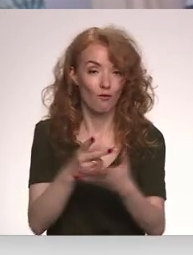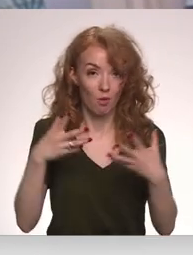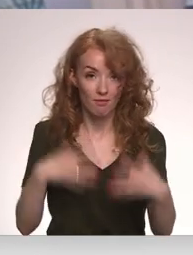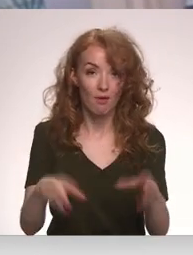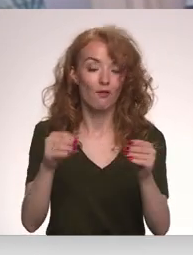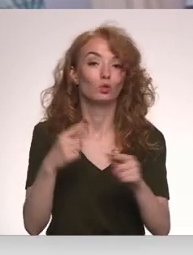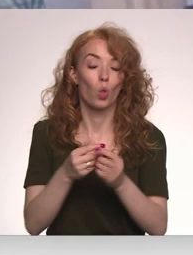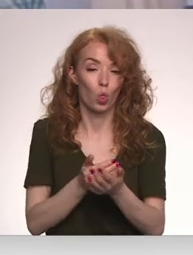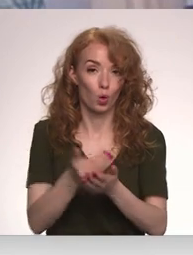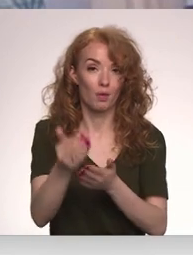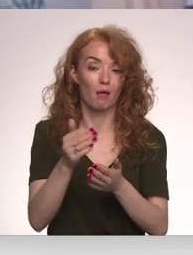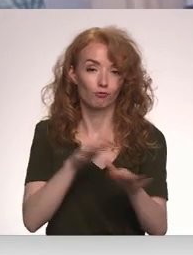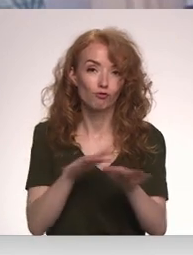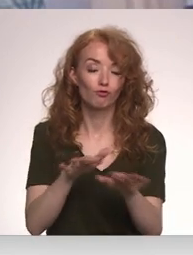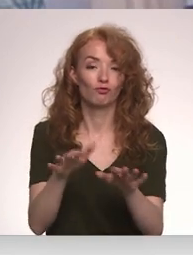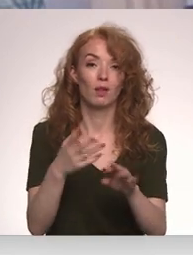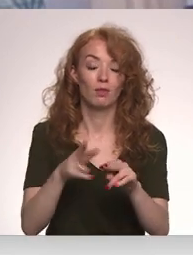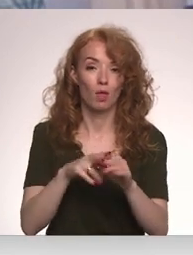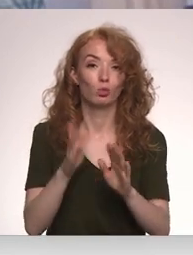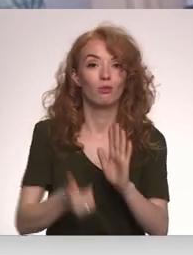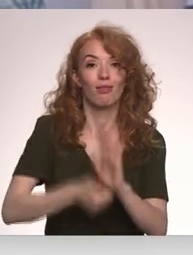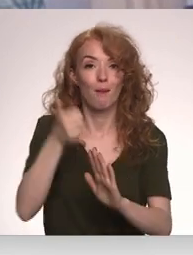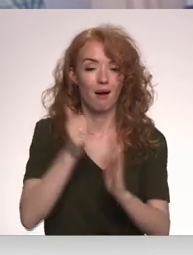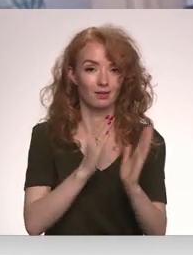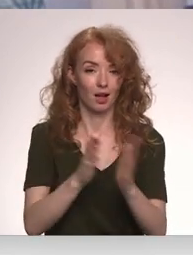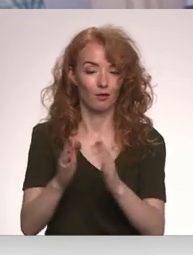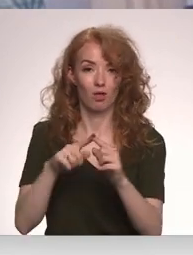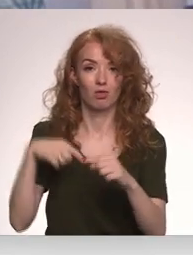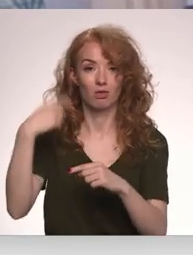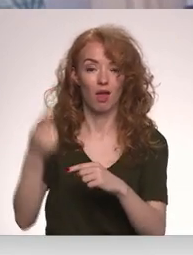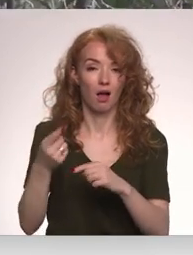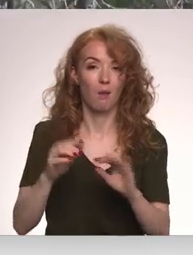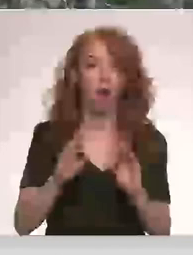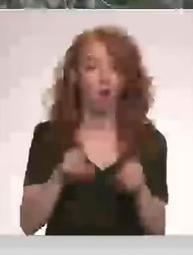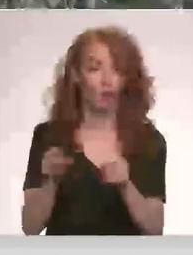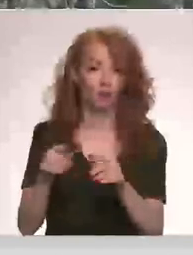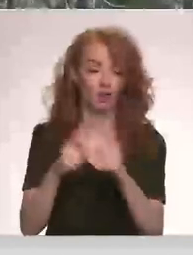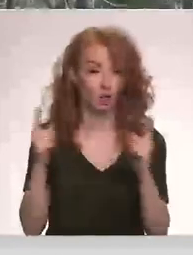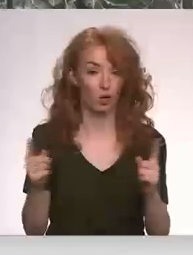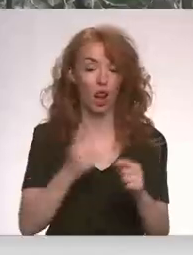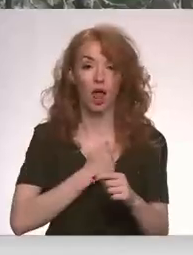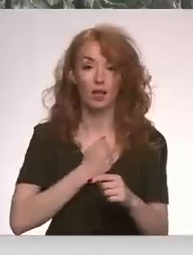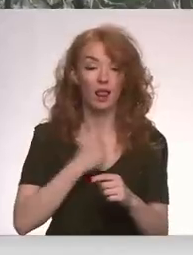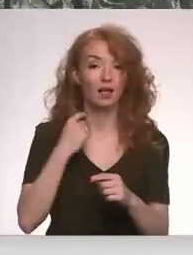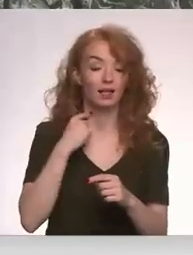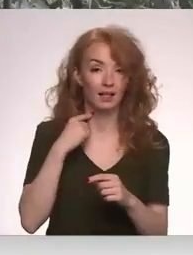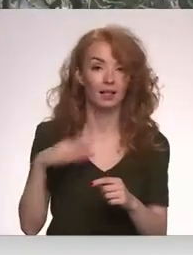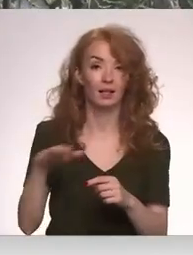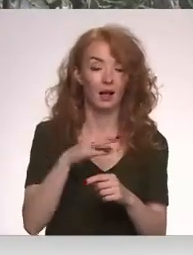bija veikšas un turpina veikt, manuprāt, būs daudz labāk sagatavošas nākošā apkuras sezonī. Latgalē un Rīgā cenu